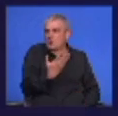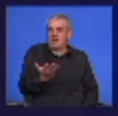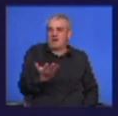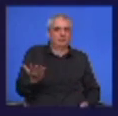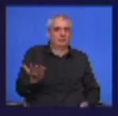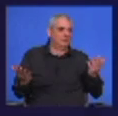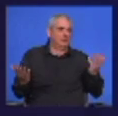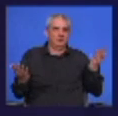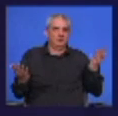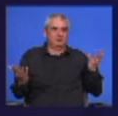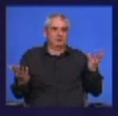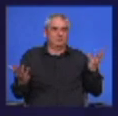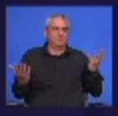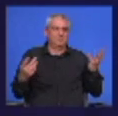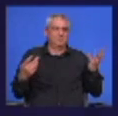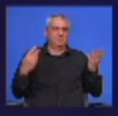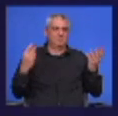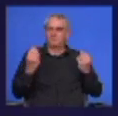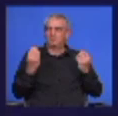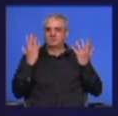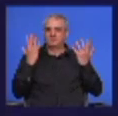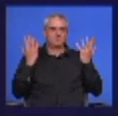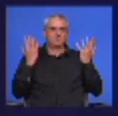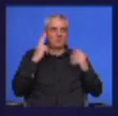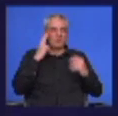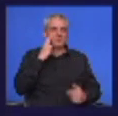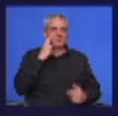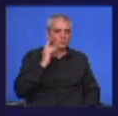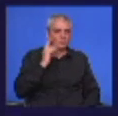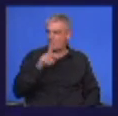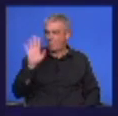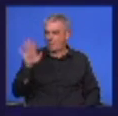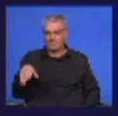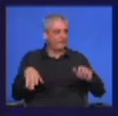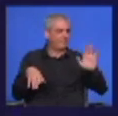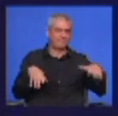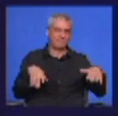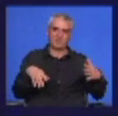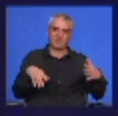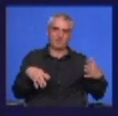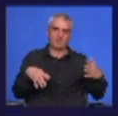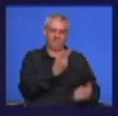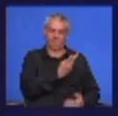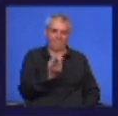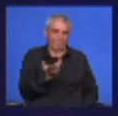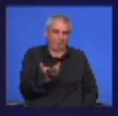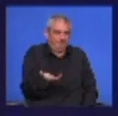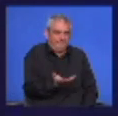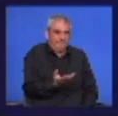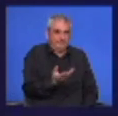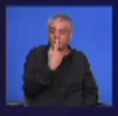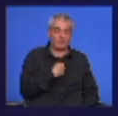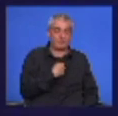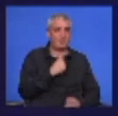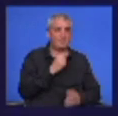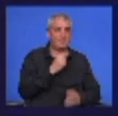את הסרטים המאוד מביישים, גם מפה וגם מפה. לי אמרה מישהי